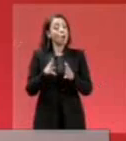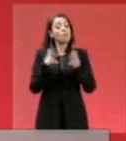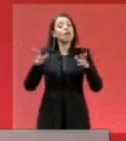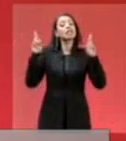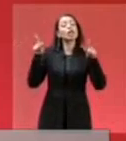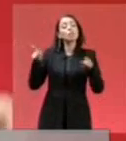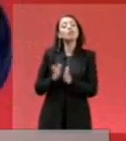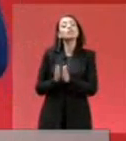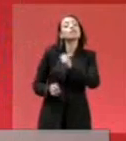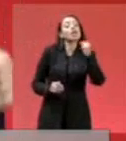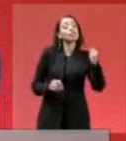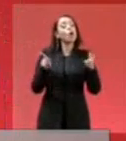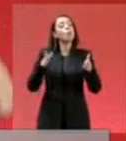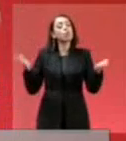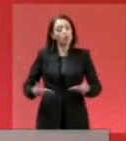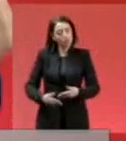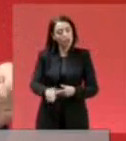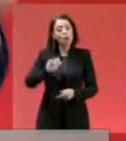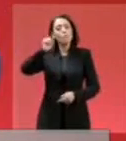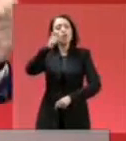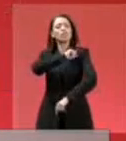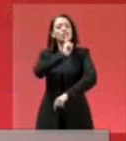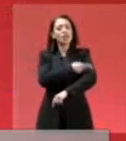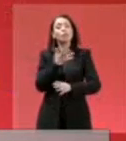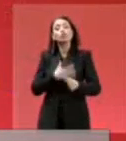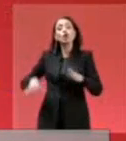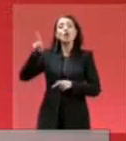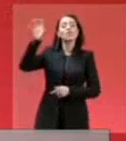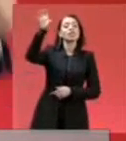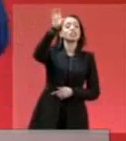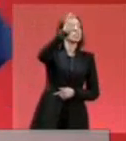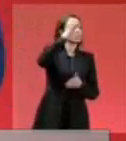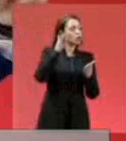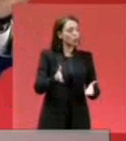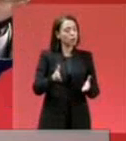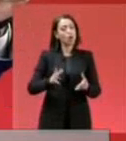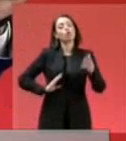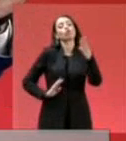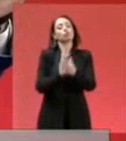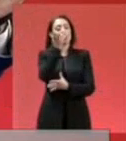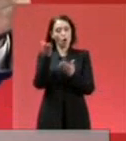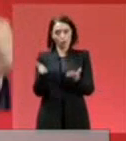ελπίδες της αριστεράς, όπου θα είναι πρώτες δυνάμεις σε όλες αυτές τις χώρες, οι δυνάμεις της προόδου.